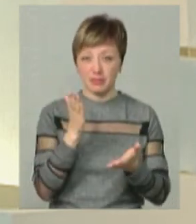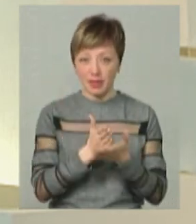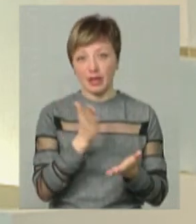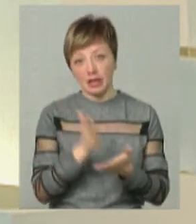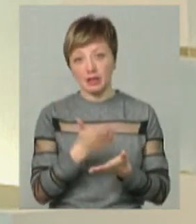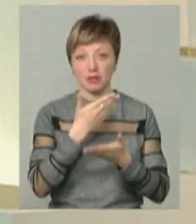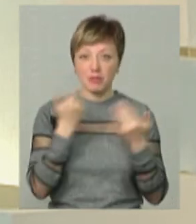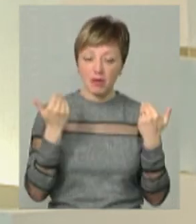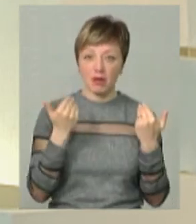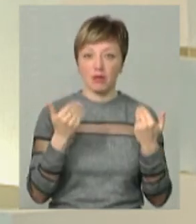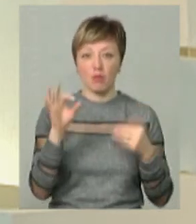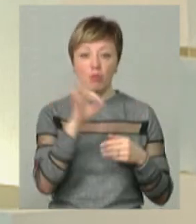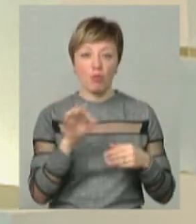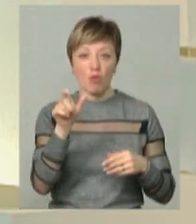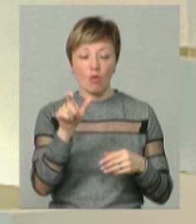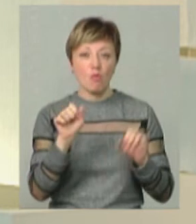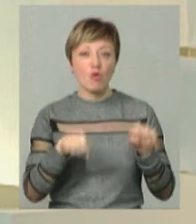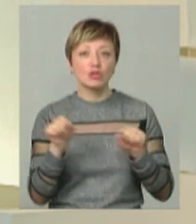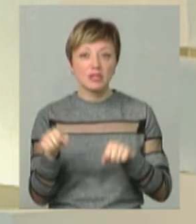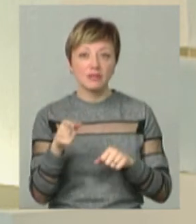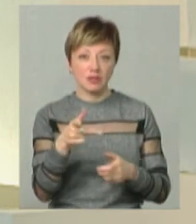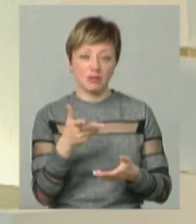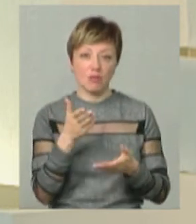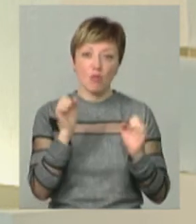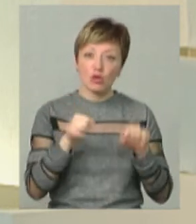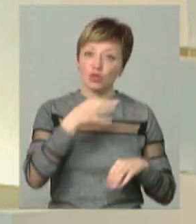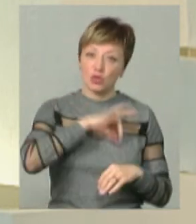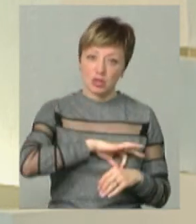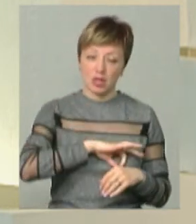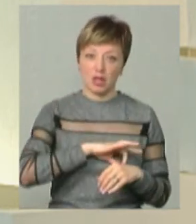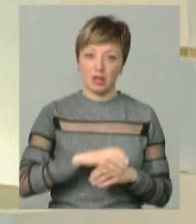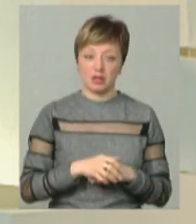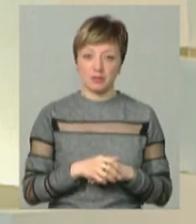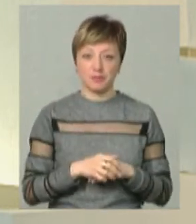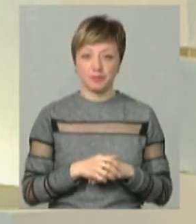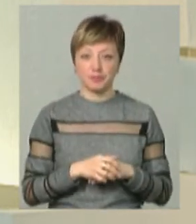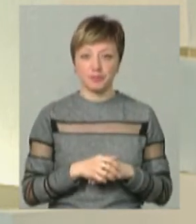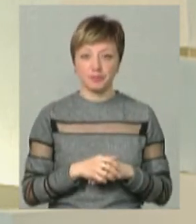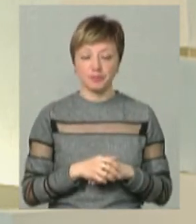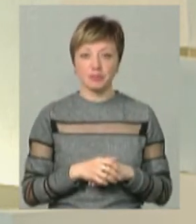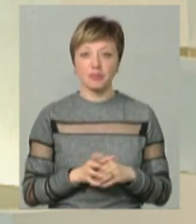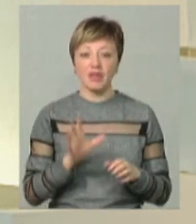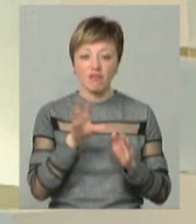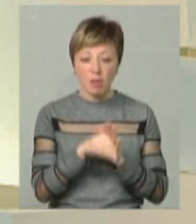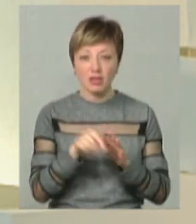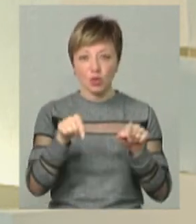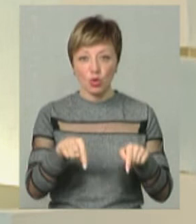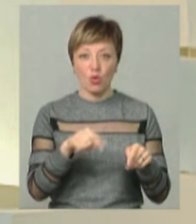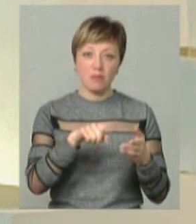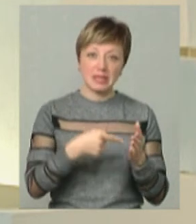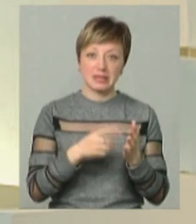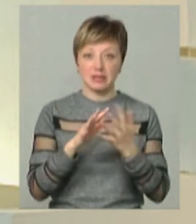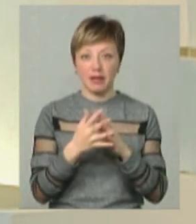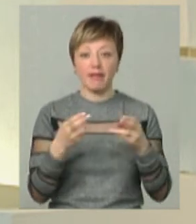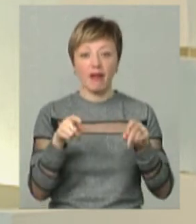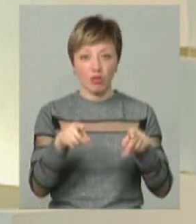наявна, чи вони обізнані про ті можливості, якими вони можуть скористатися, і, зокрема, і в межах того населеного пункту,